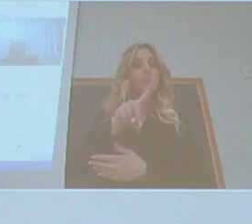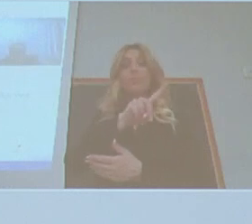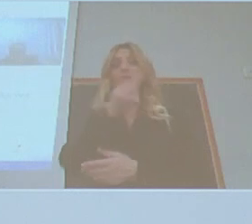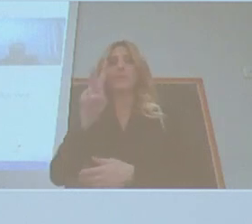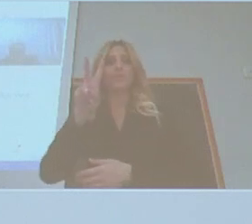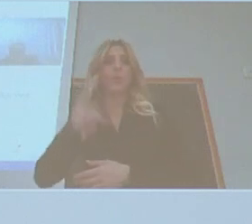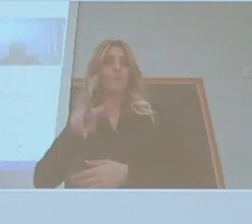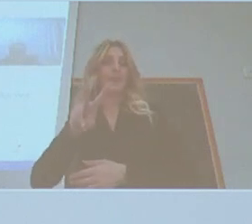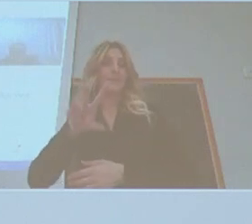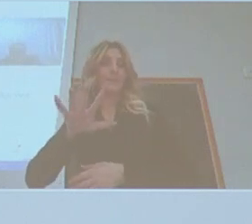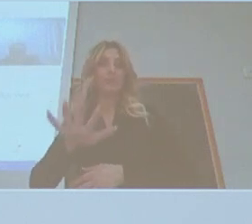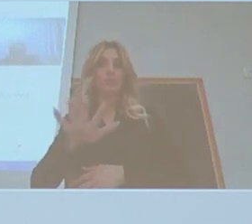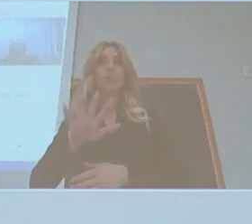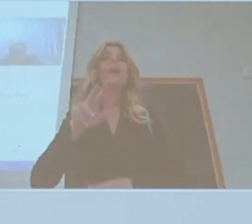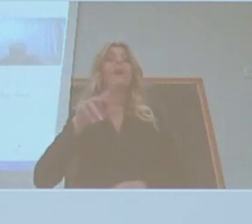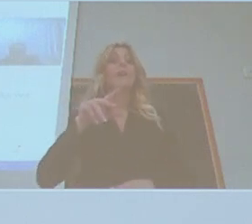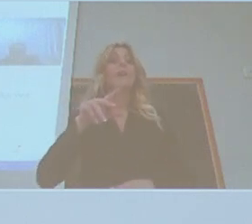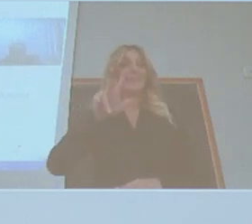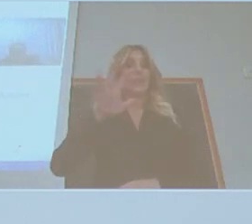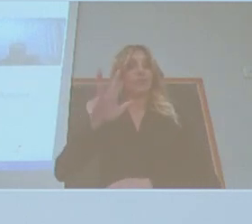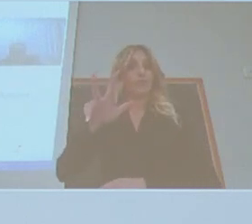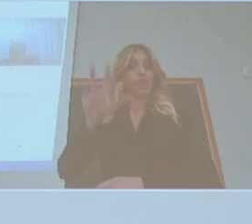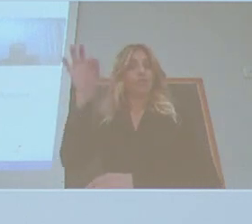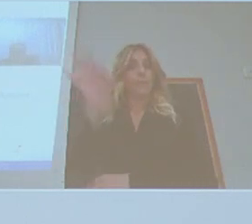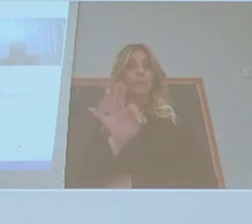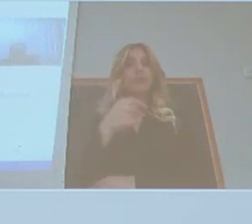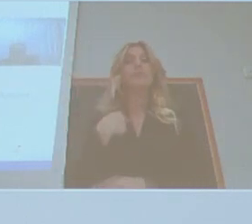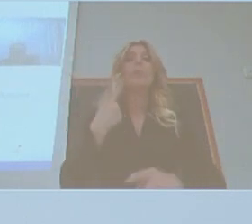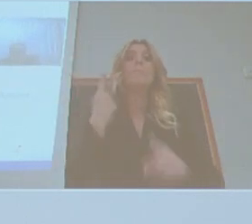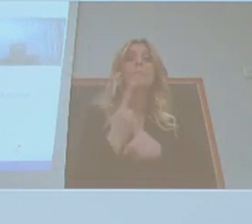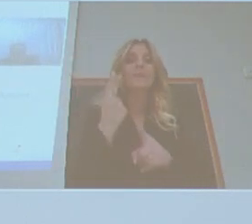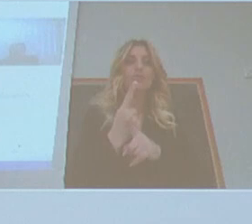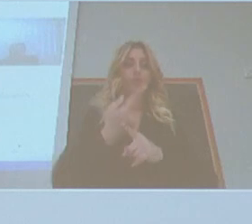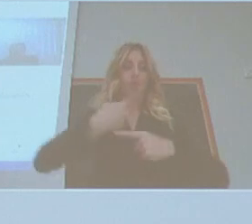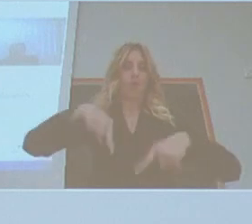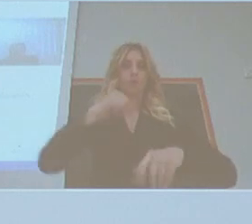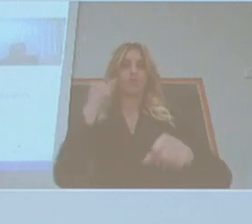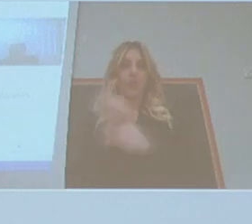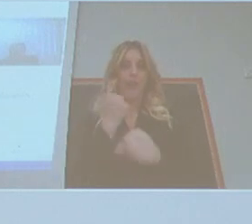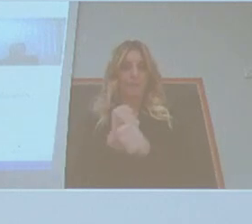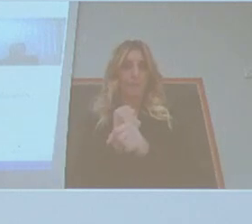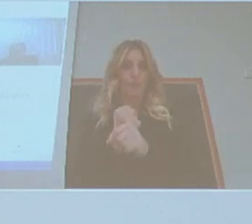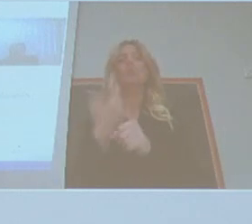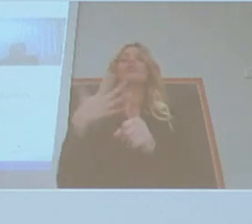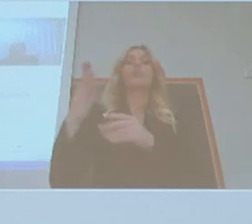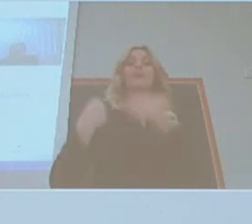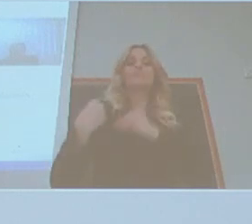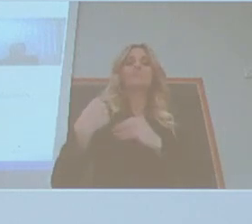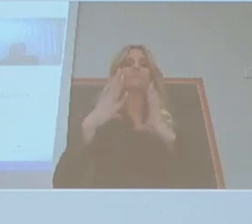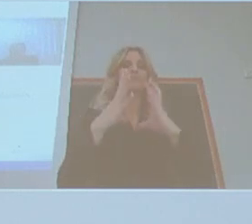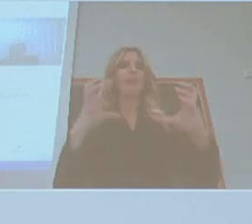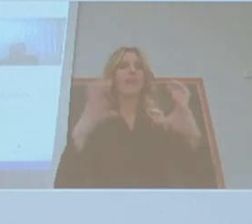2021-2025 ben il 38% del fabbisogno del lavoro espresso, richiesto dalle